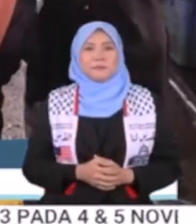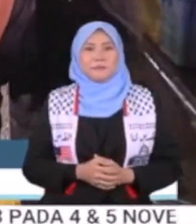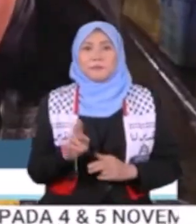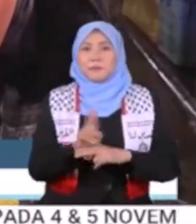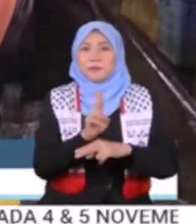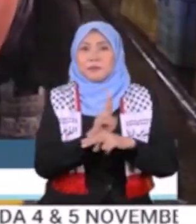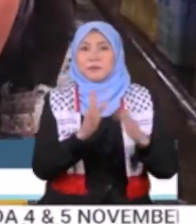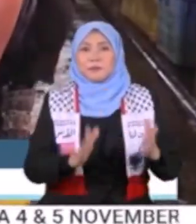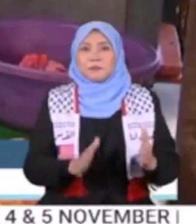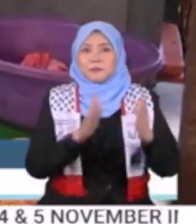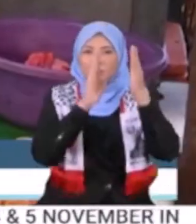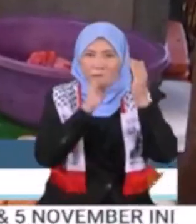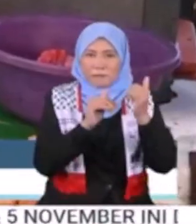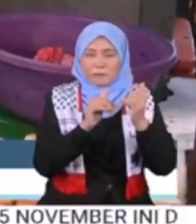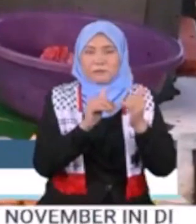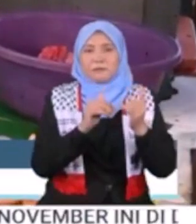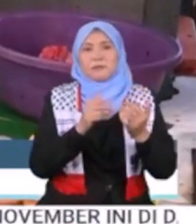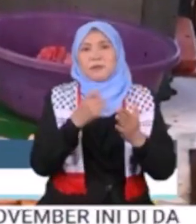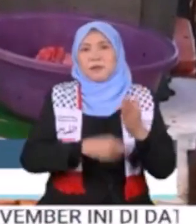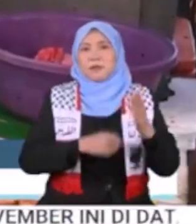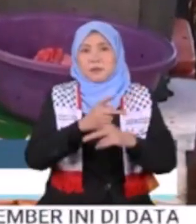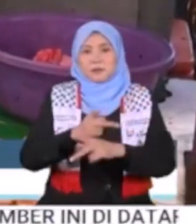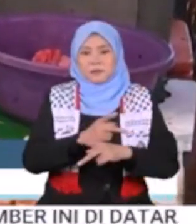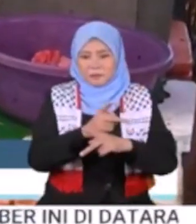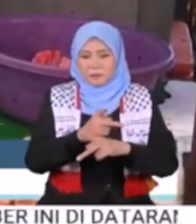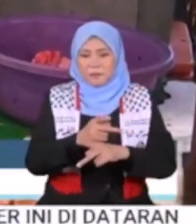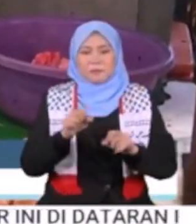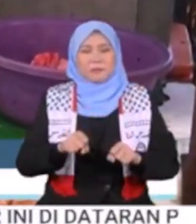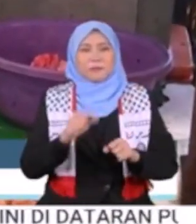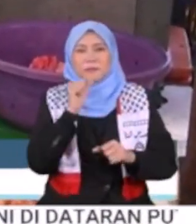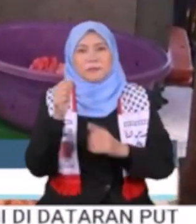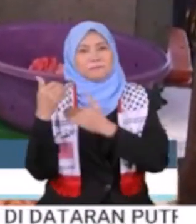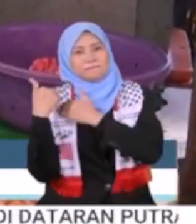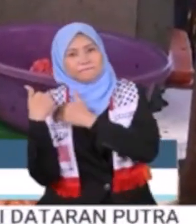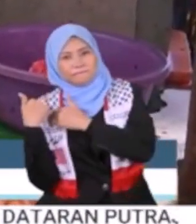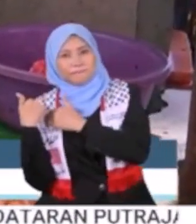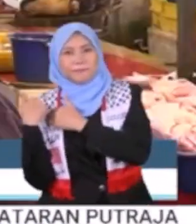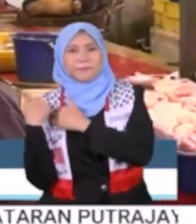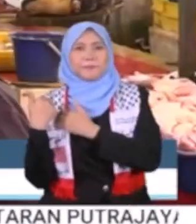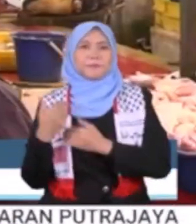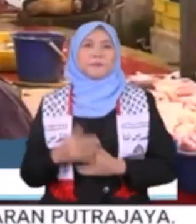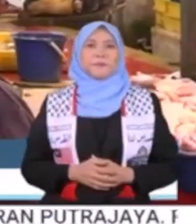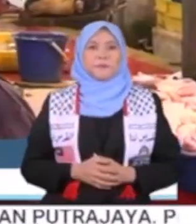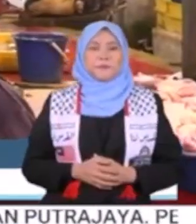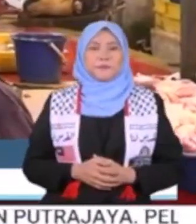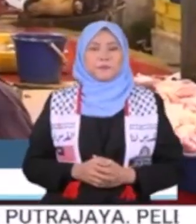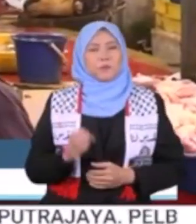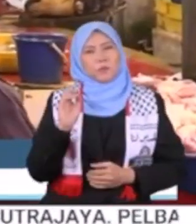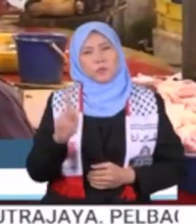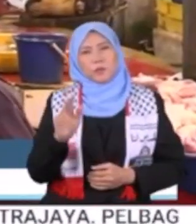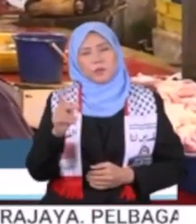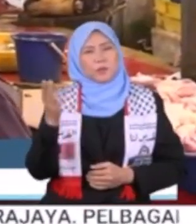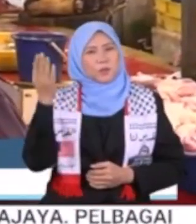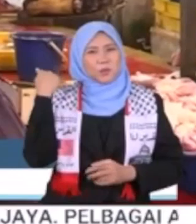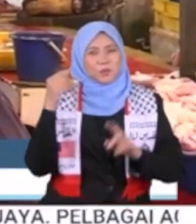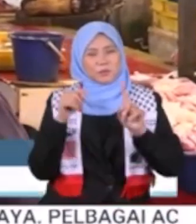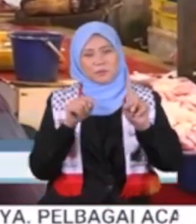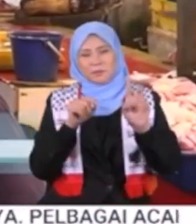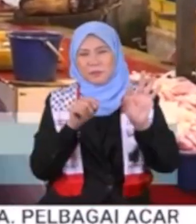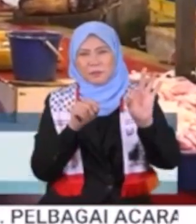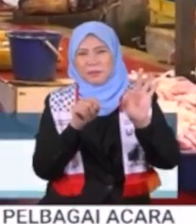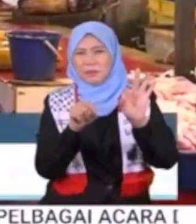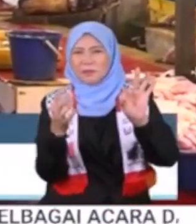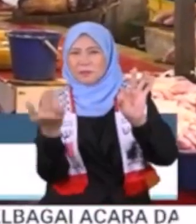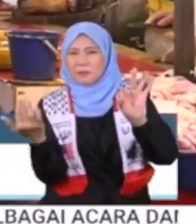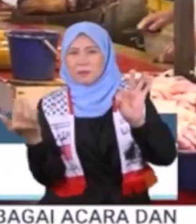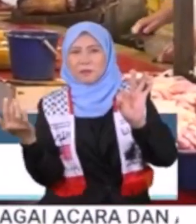Bagi pengguna, mereka mengharapkan dengan pengampungan harga ayam ia tidak akan membebankan. Okeylah, selalu RM9 lebih kan.